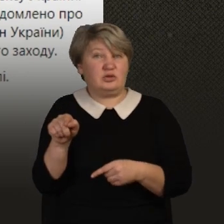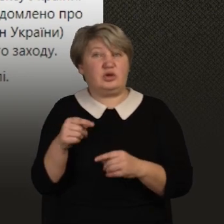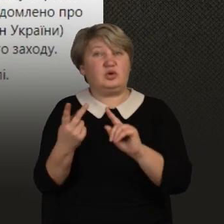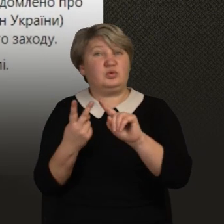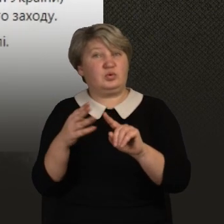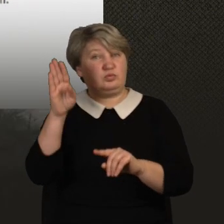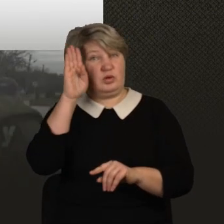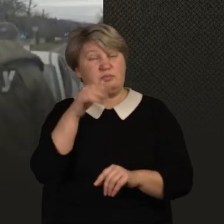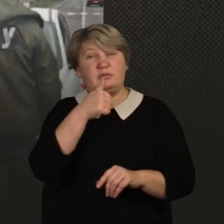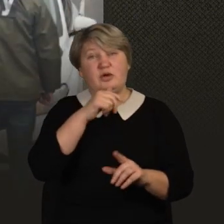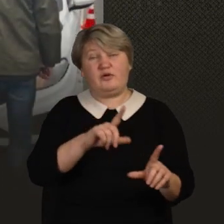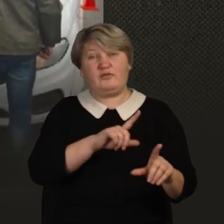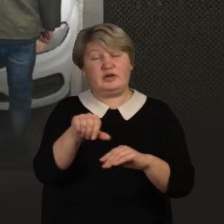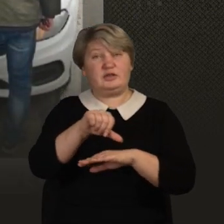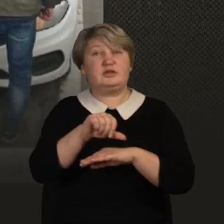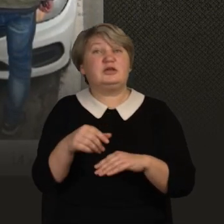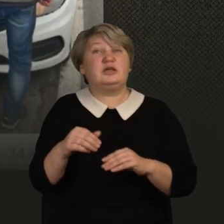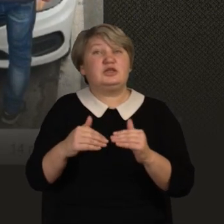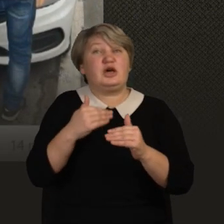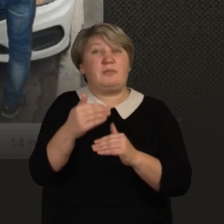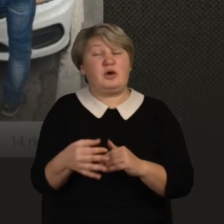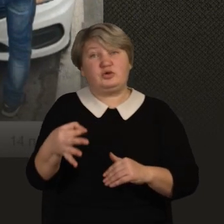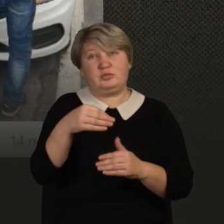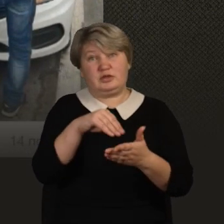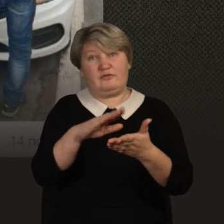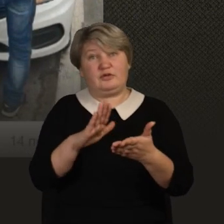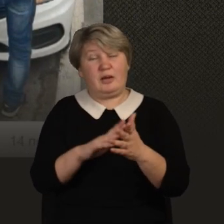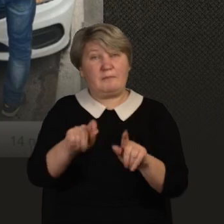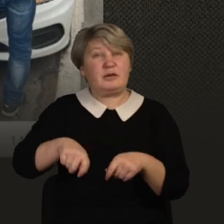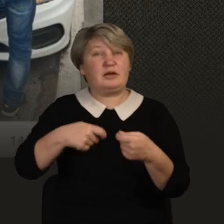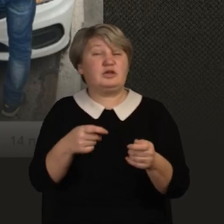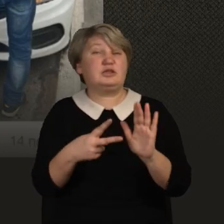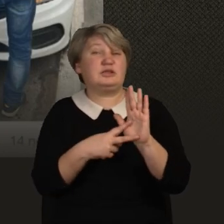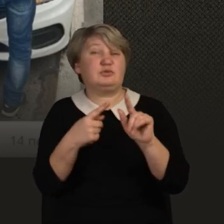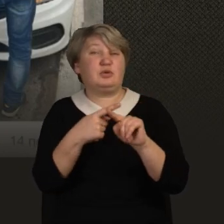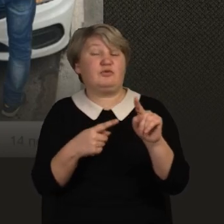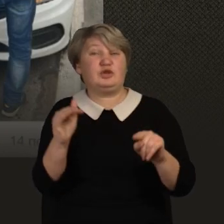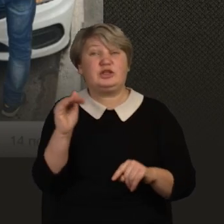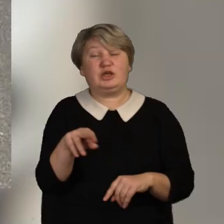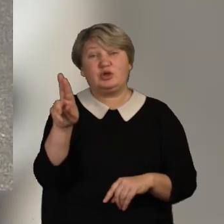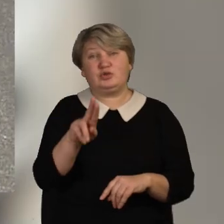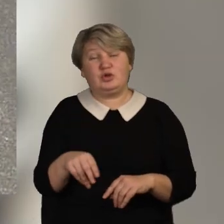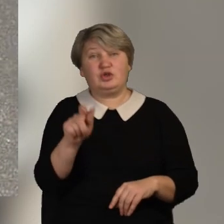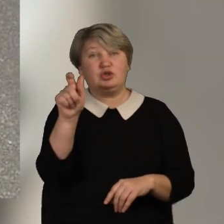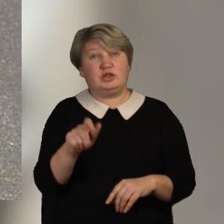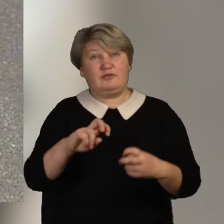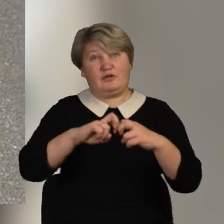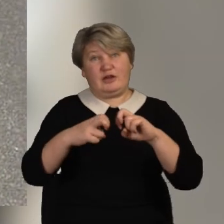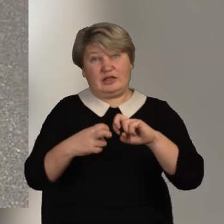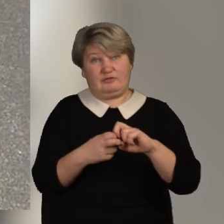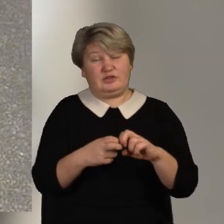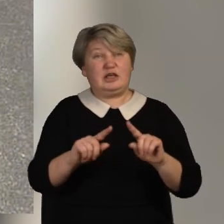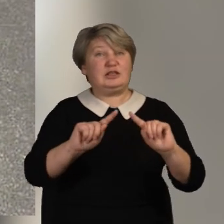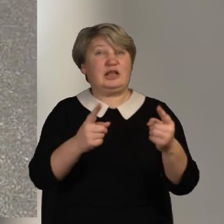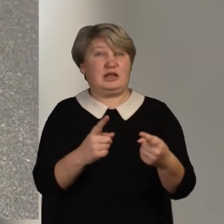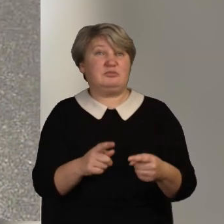при спробі виїзду за межі області та зафіксували передачу 7,5 тисяч доларів. Жителя Івано-Франківщини затримали та повідомили йому